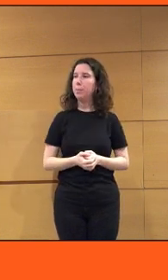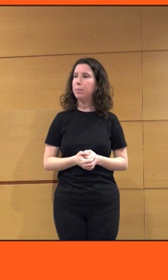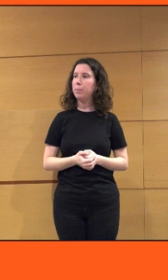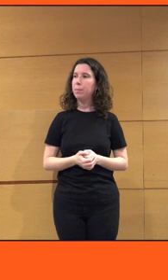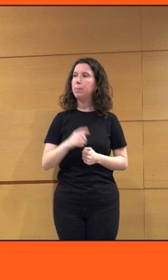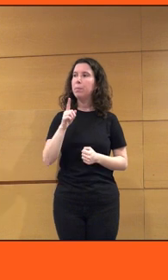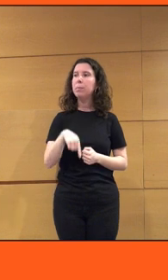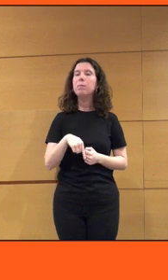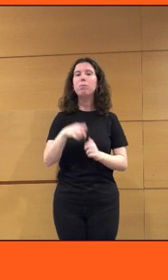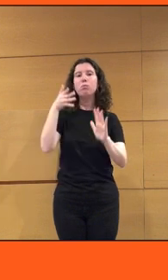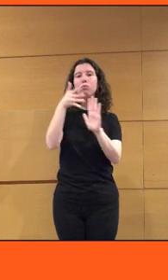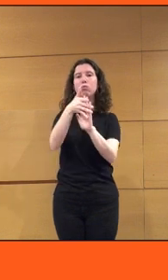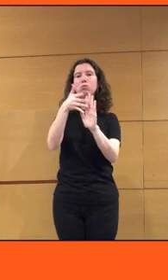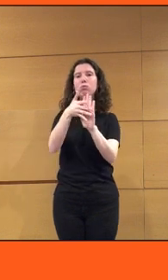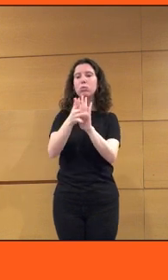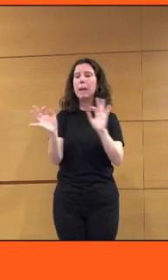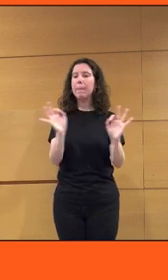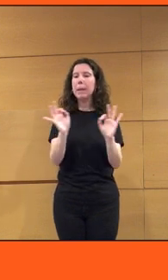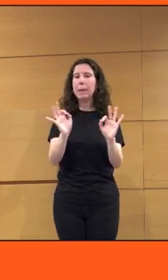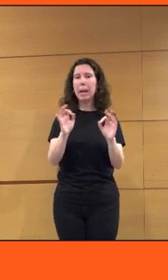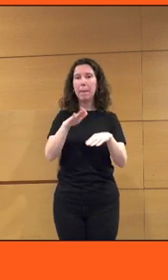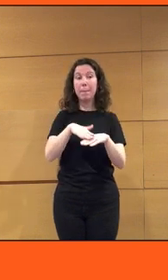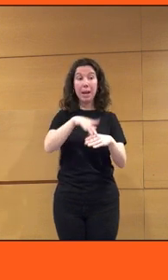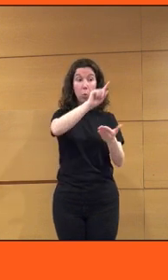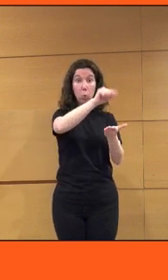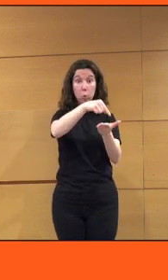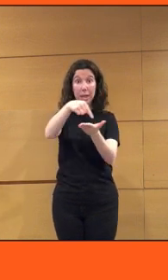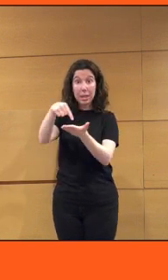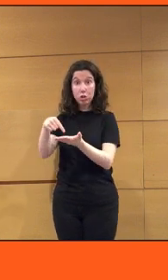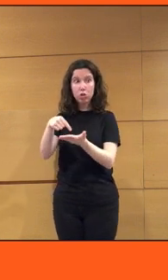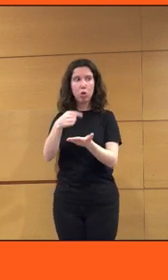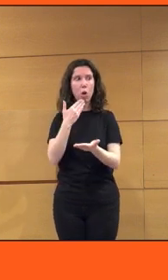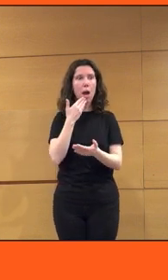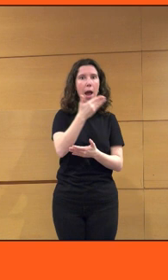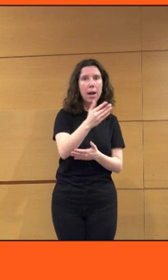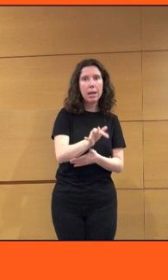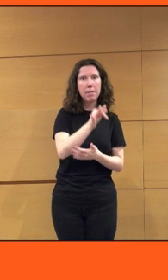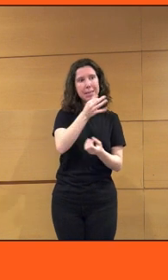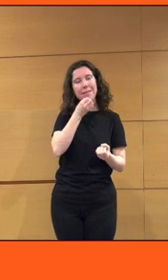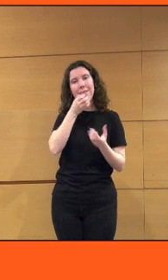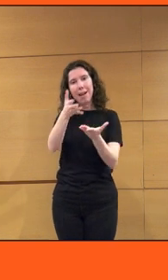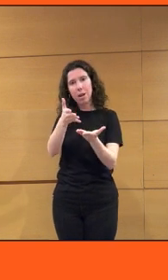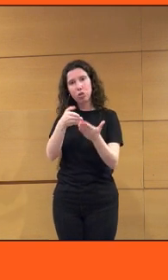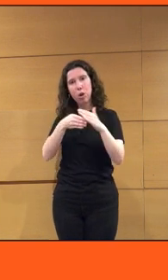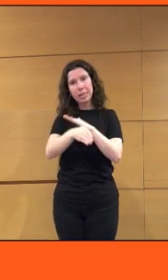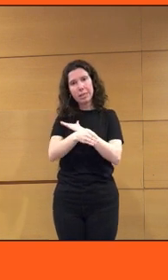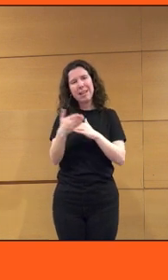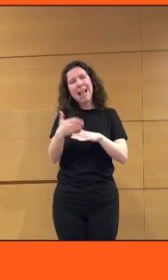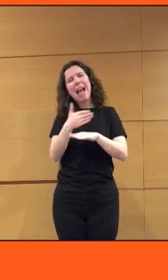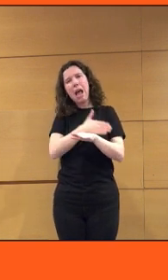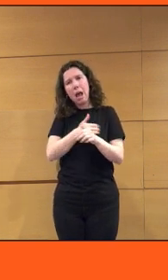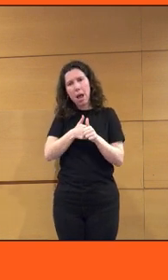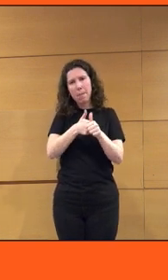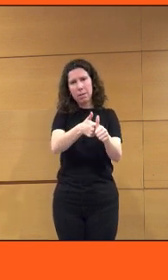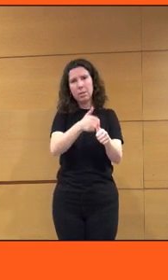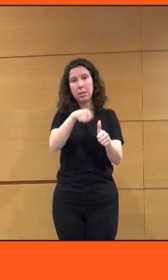Preparar la instrucció perquè s'incorpori a l'hora de fer la contractació, l'encàrrec de l'IRA i la declaració d'accessibilitat i acompanyar en la millora